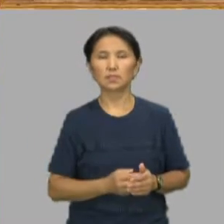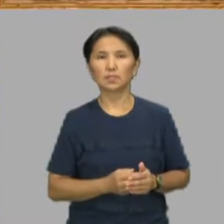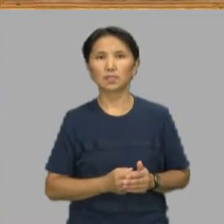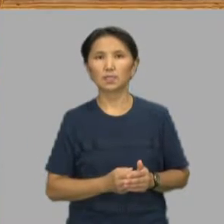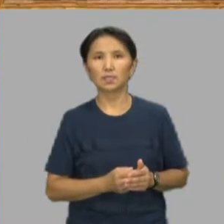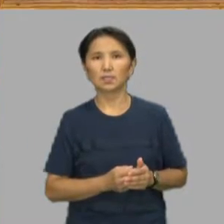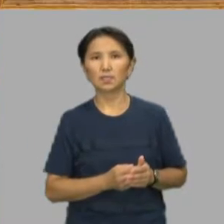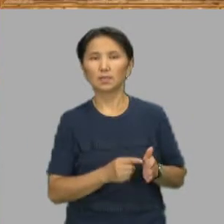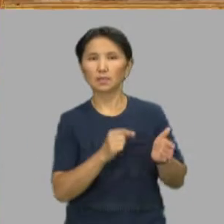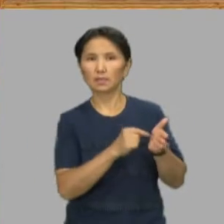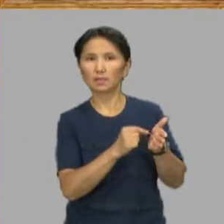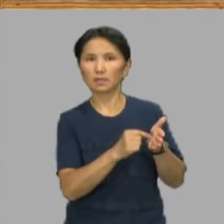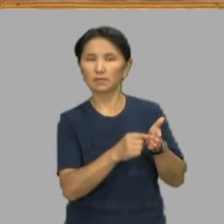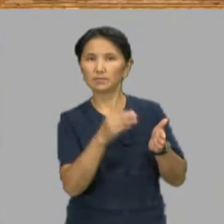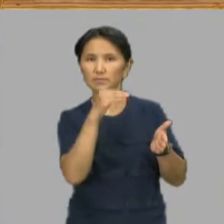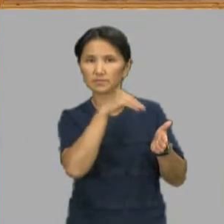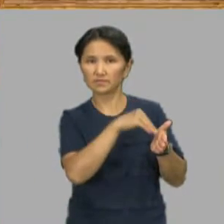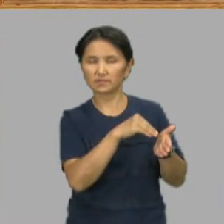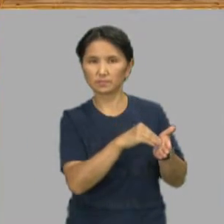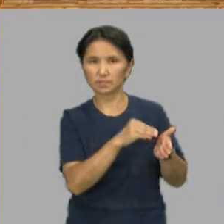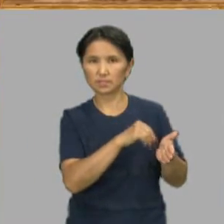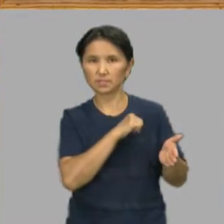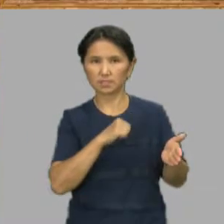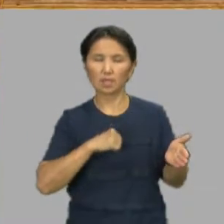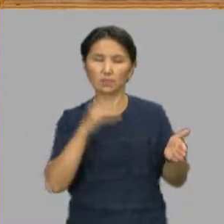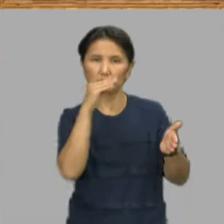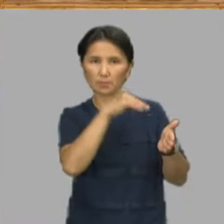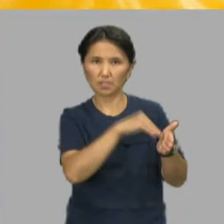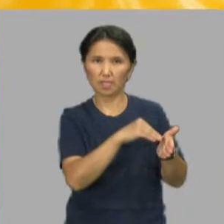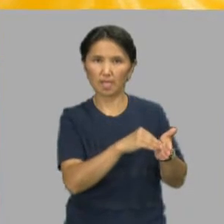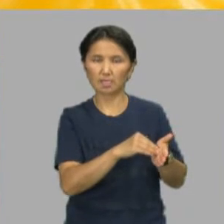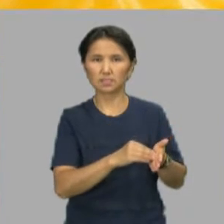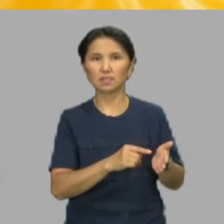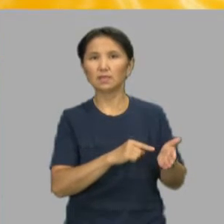пропущенные знаки препинания.